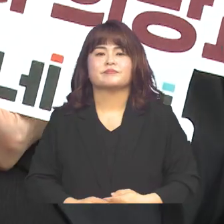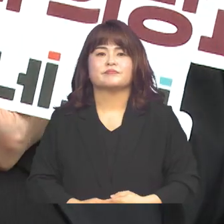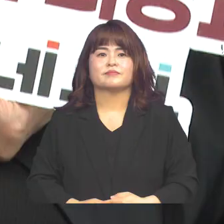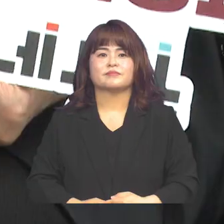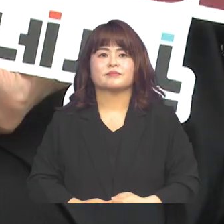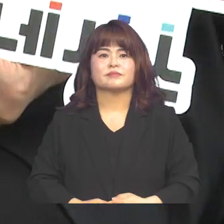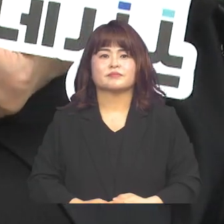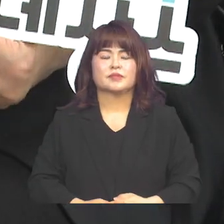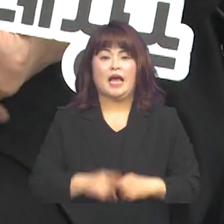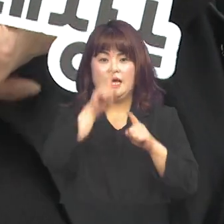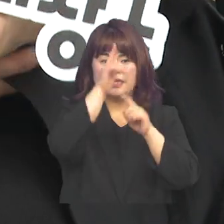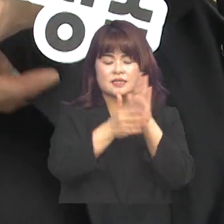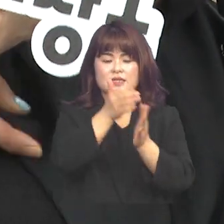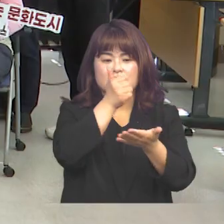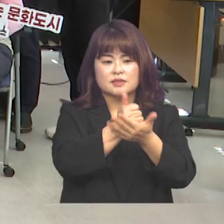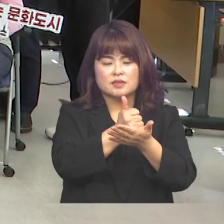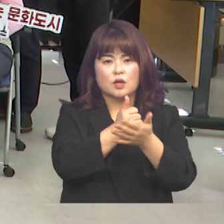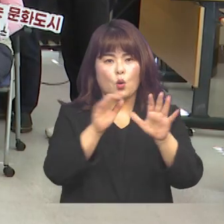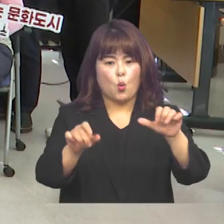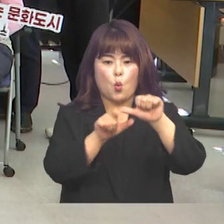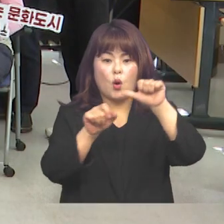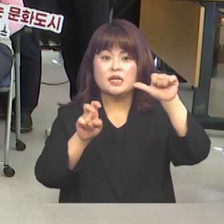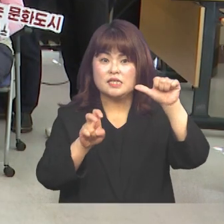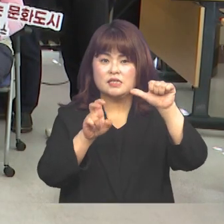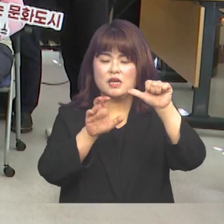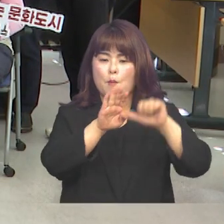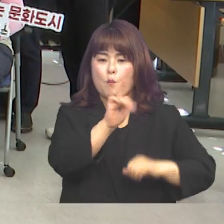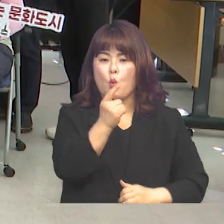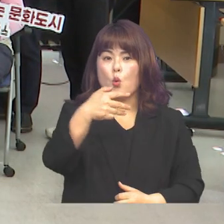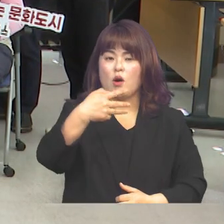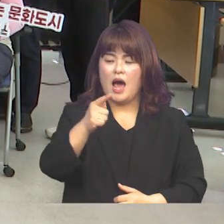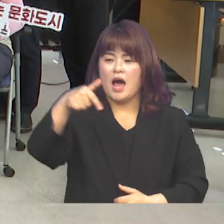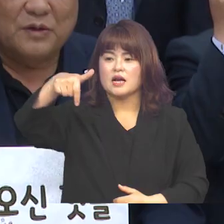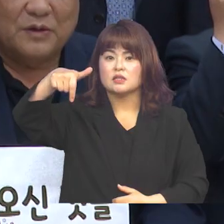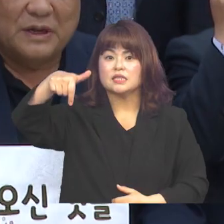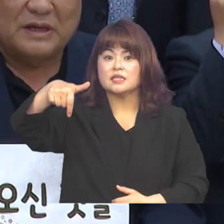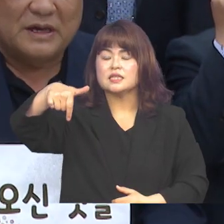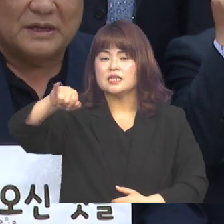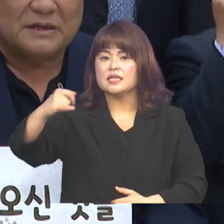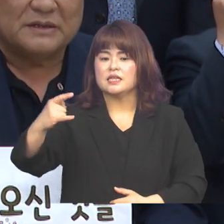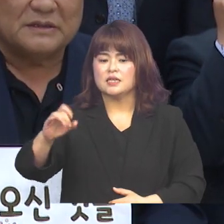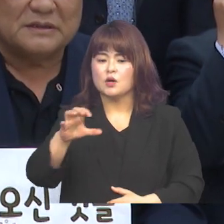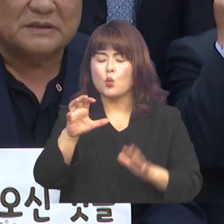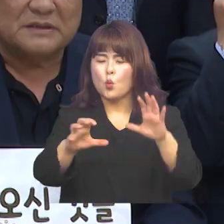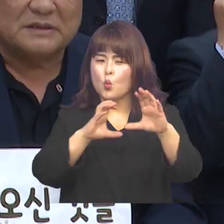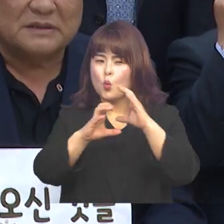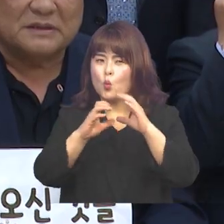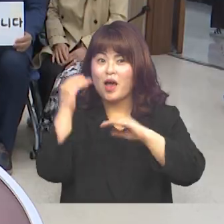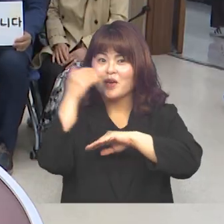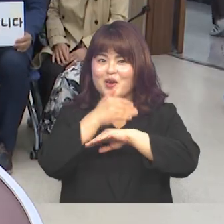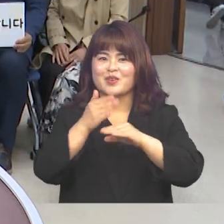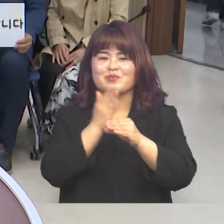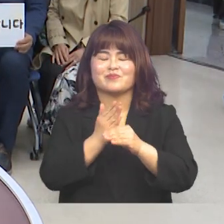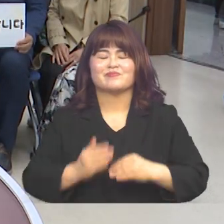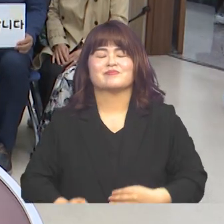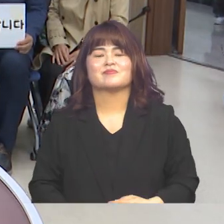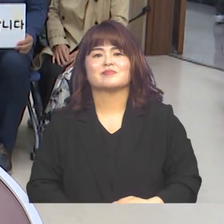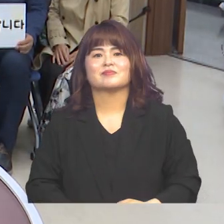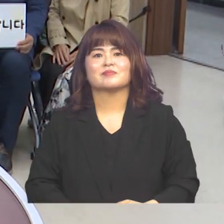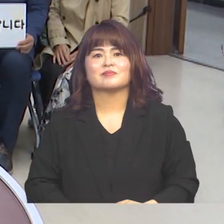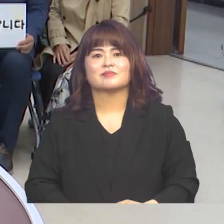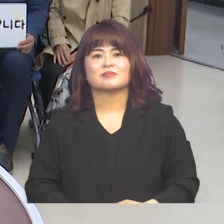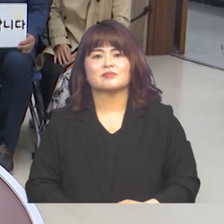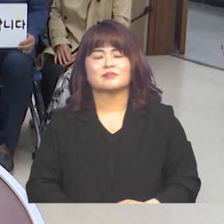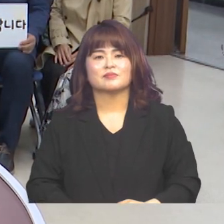말했습니다. 한편 이 시장은 오는 20일 기흥구 보라동과 기흥동에서 주민 소통 간담회를